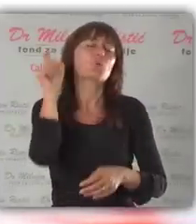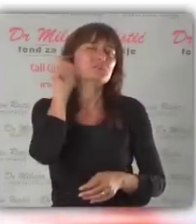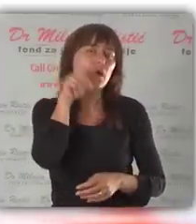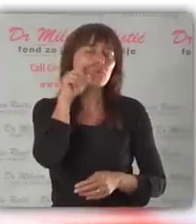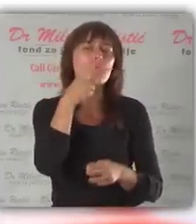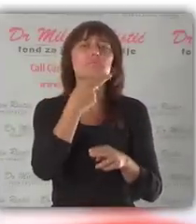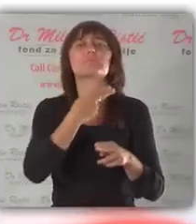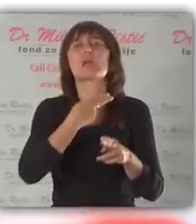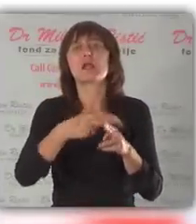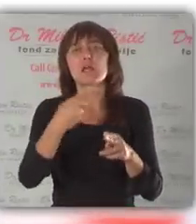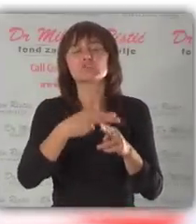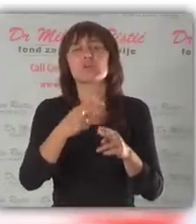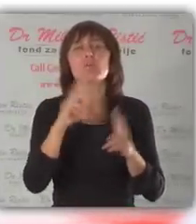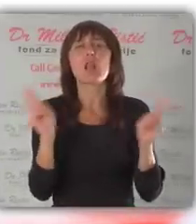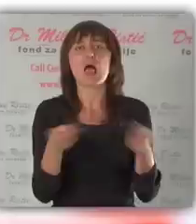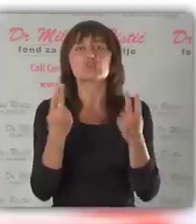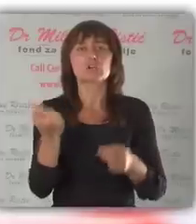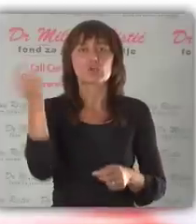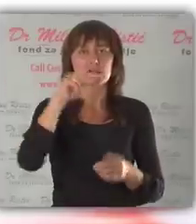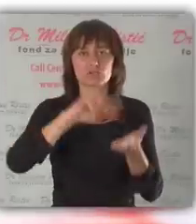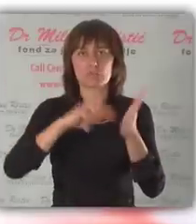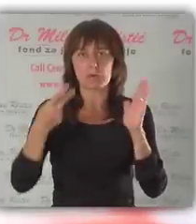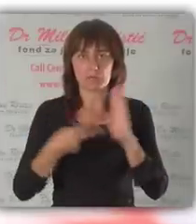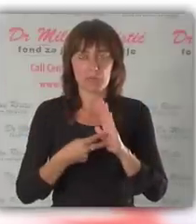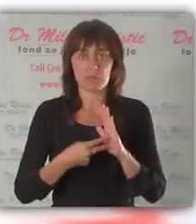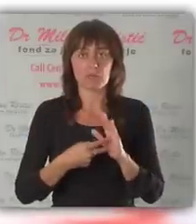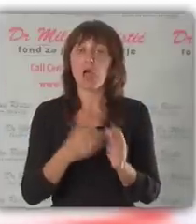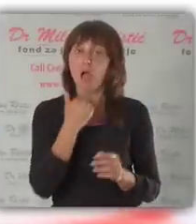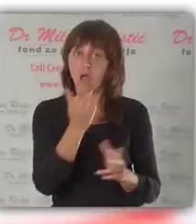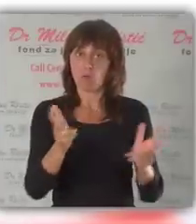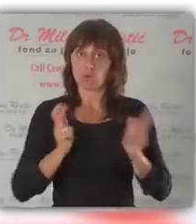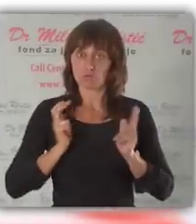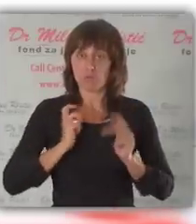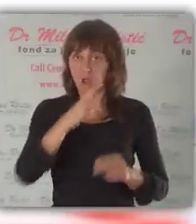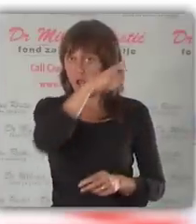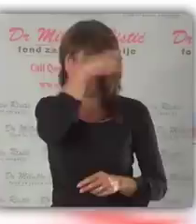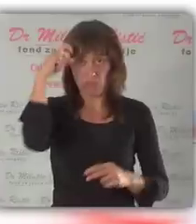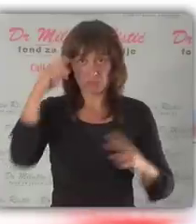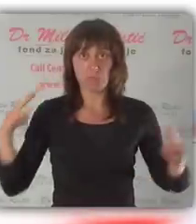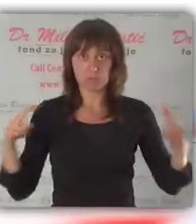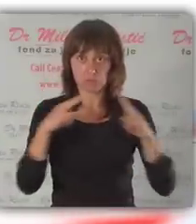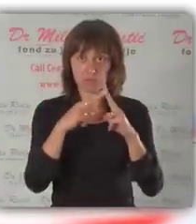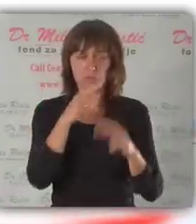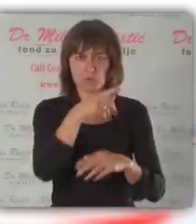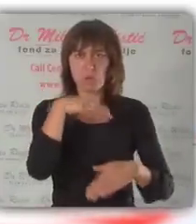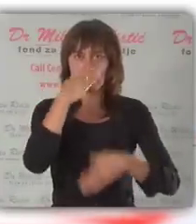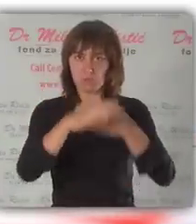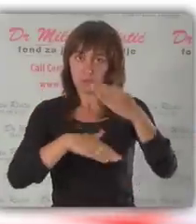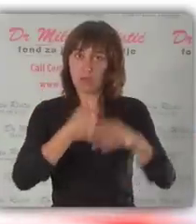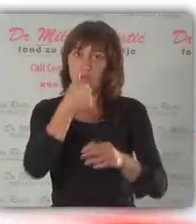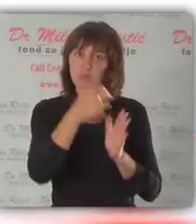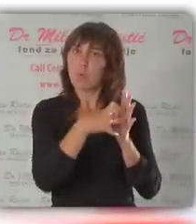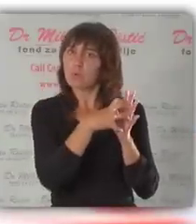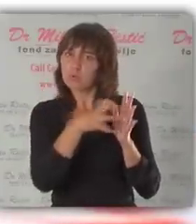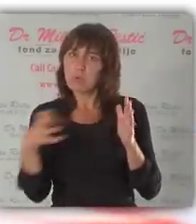u svakodnevnici rešavamo lakše neke nadolazeće probleme. Ako očekujemo od letnjih poznanstava da se pretvore u